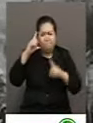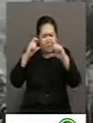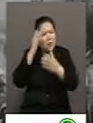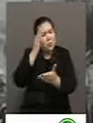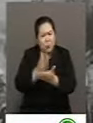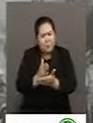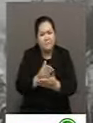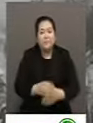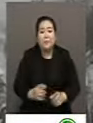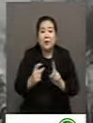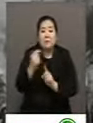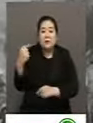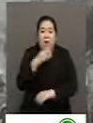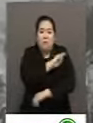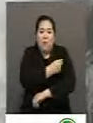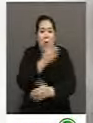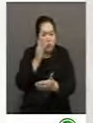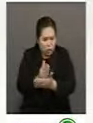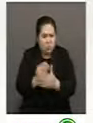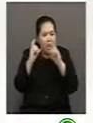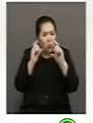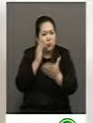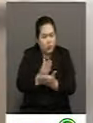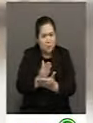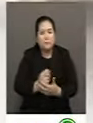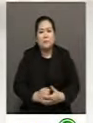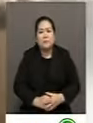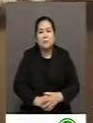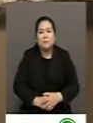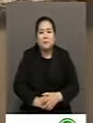พตามคำสั่งของคุณหมอไปพักหนึ่ง